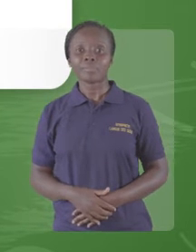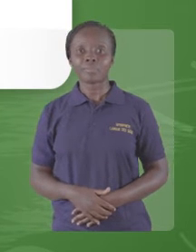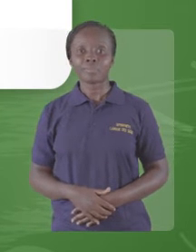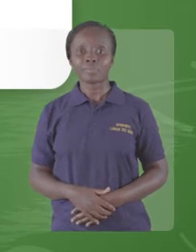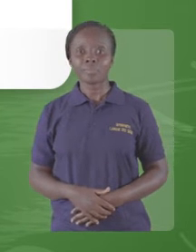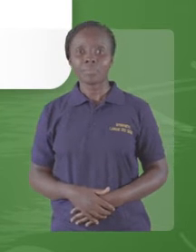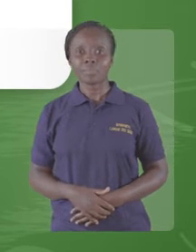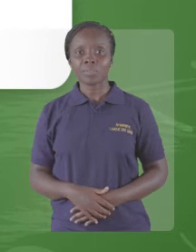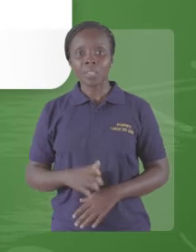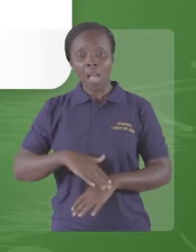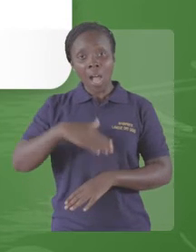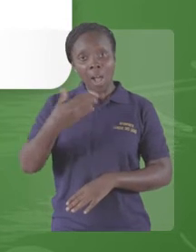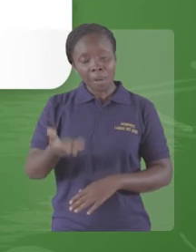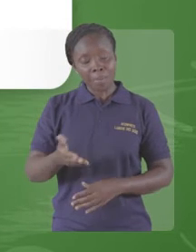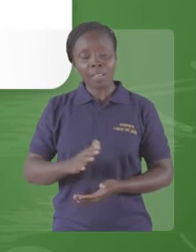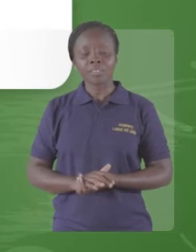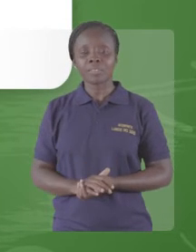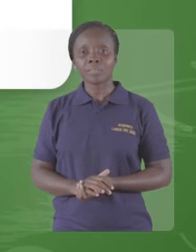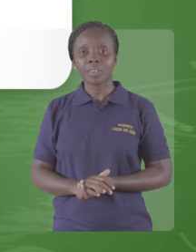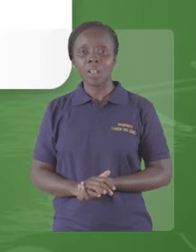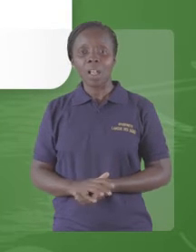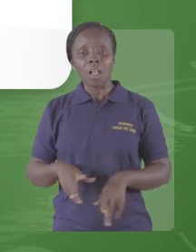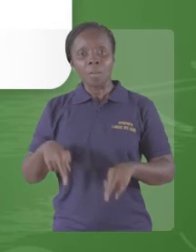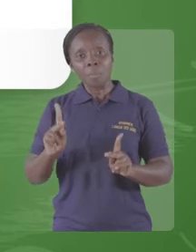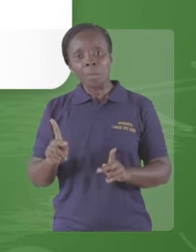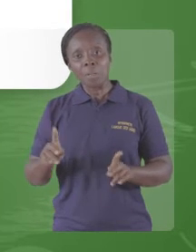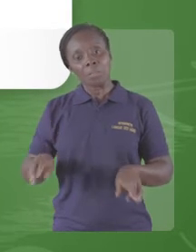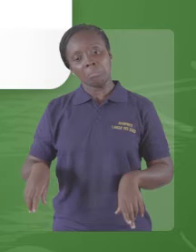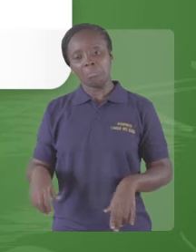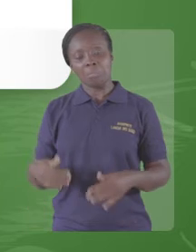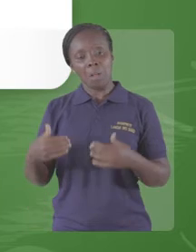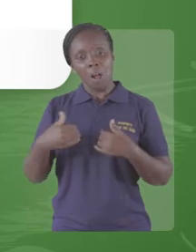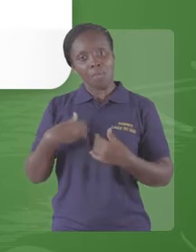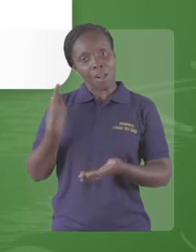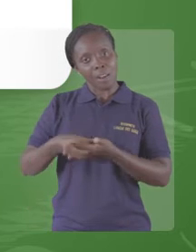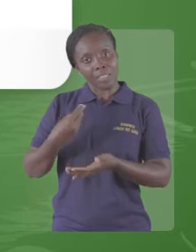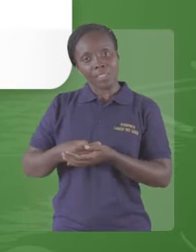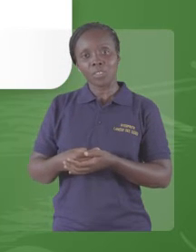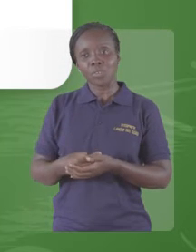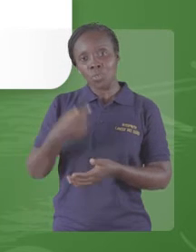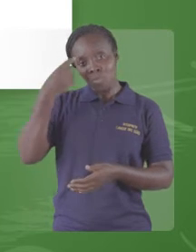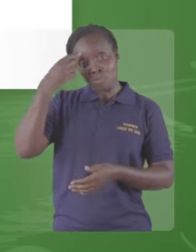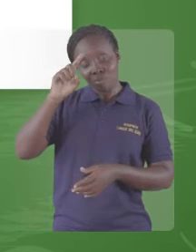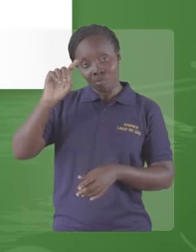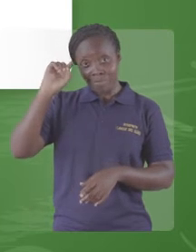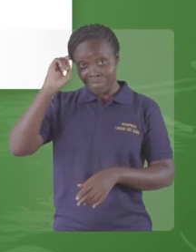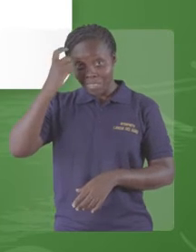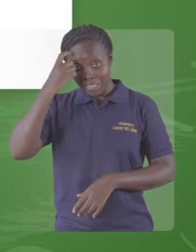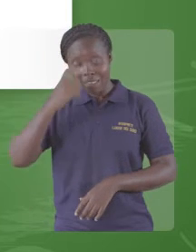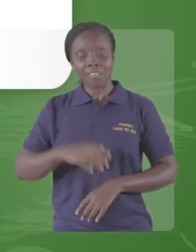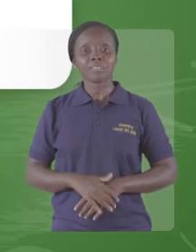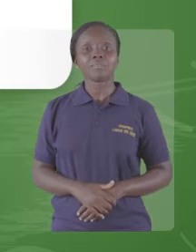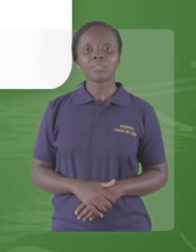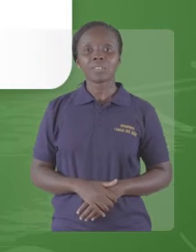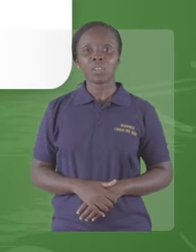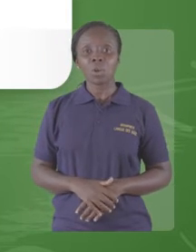Elle génère des revenus, c'est-à-dire apporte de l'argent à l'État et